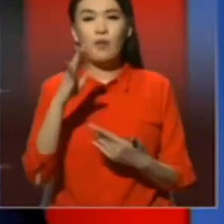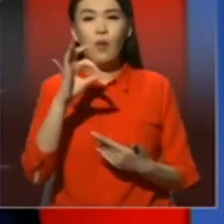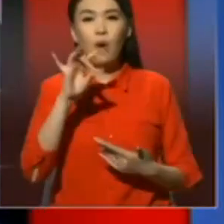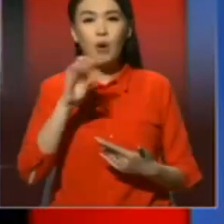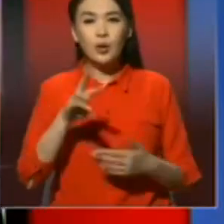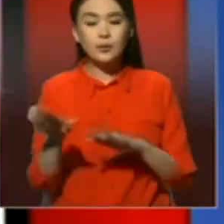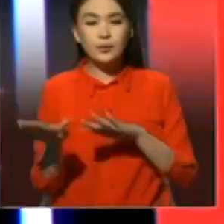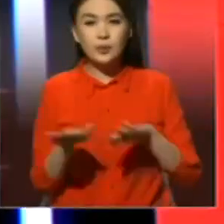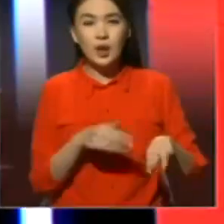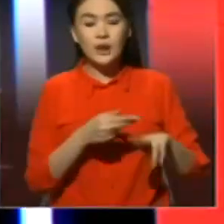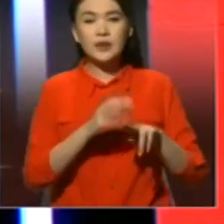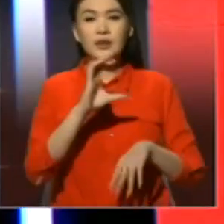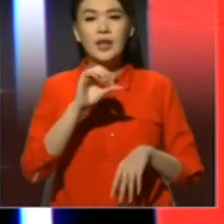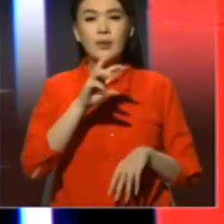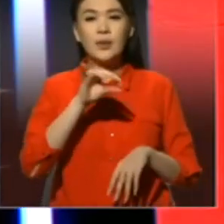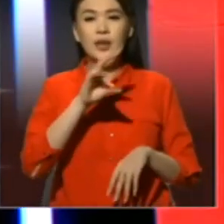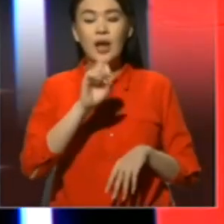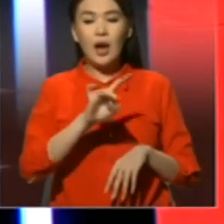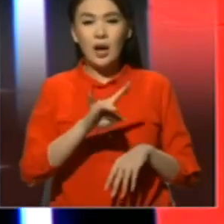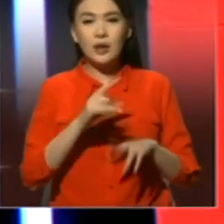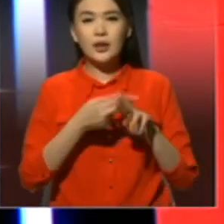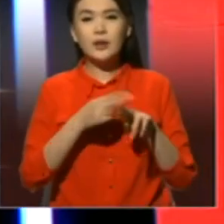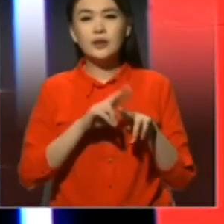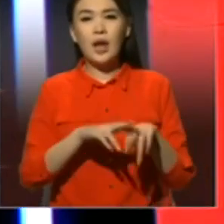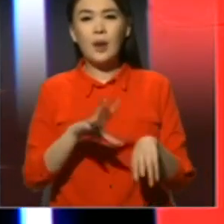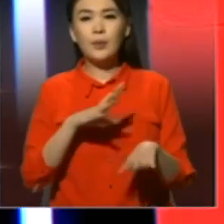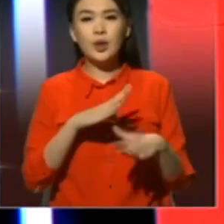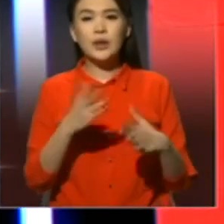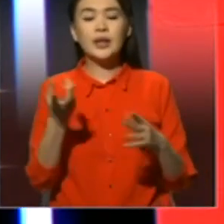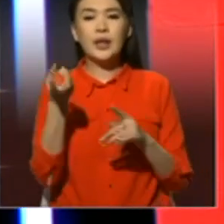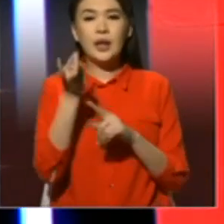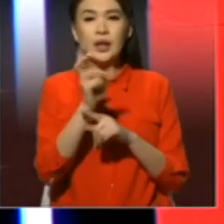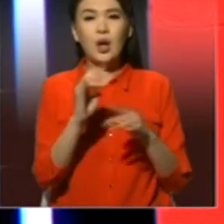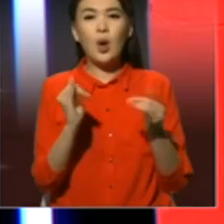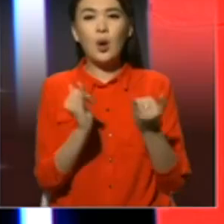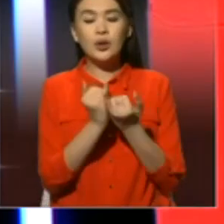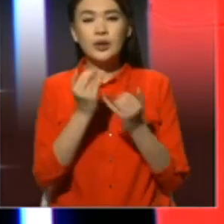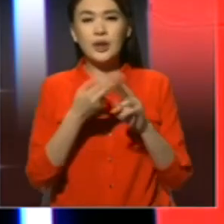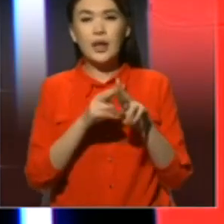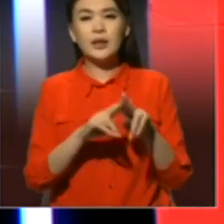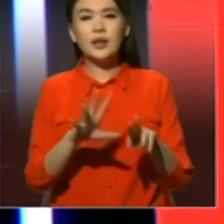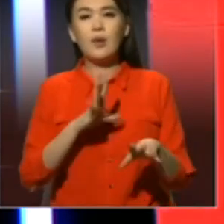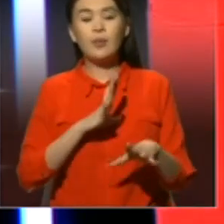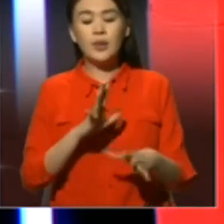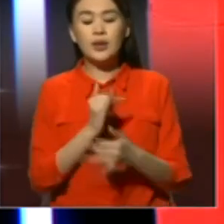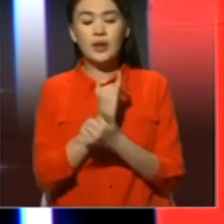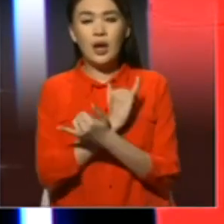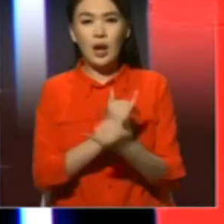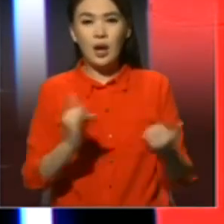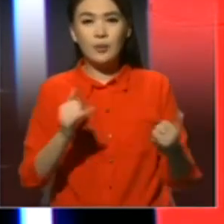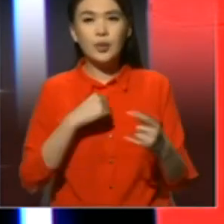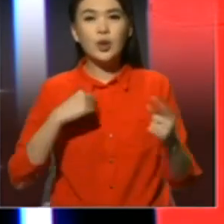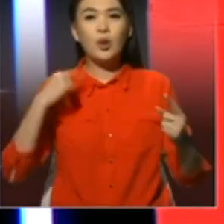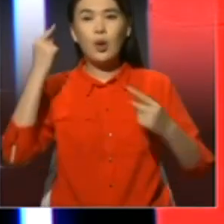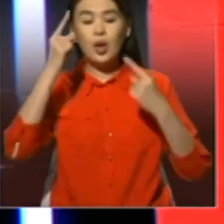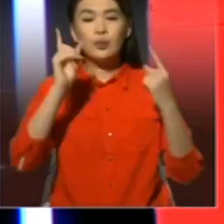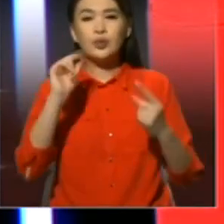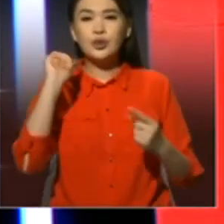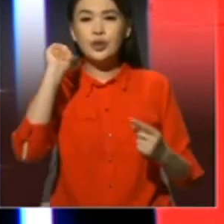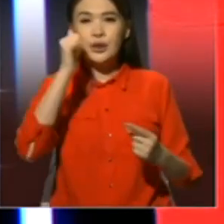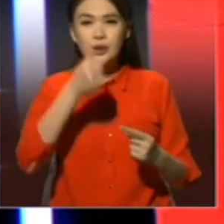өткізу, семинарлар өткізу мәселелері сол жерде келген қонақтардың, делегаттардың тарапынан ұсынылып отыр. Ойлаймын, жаңа